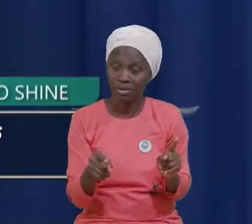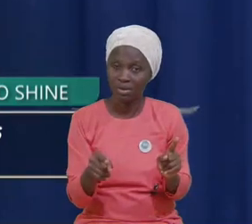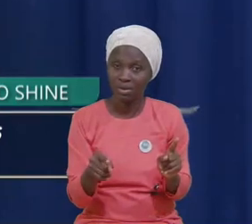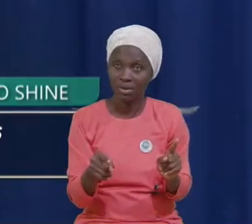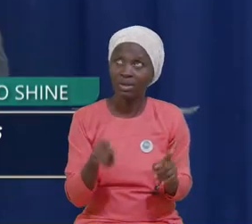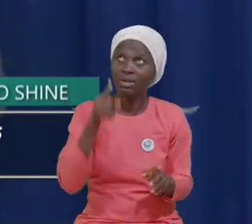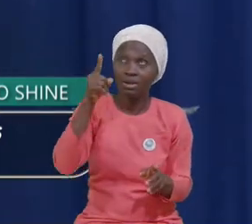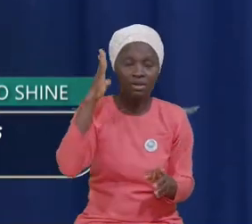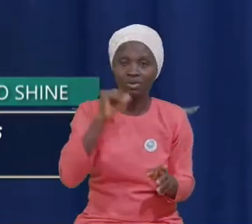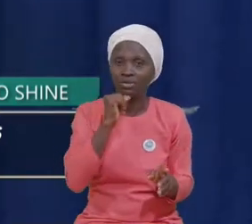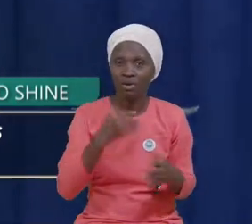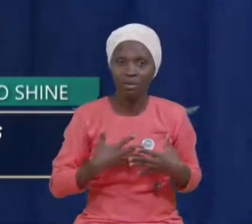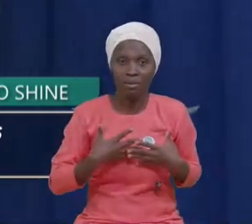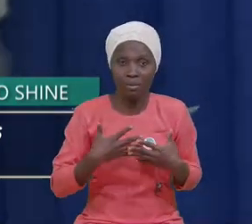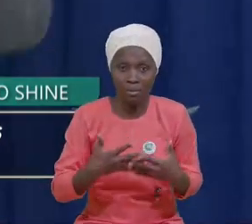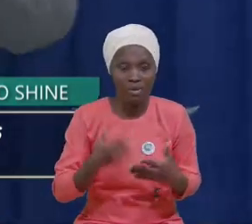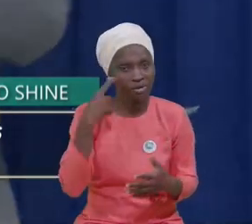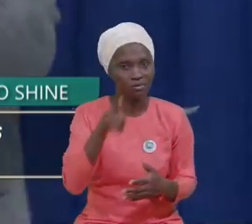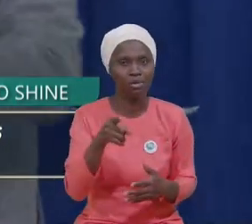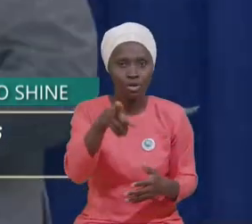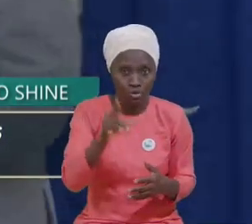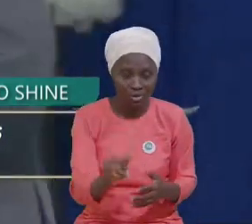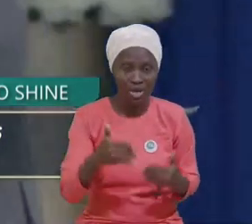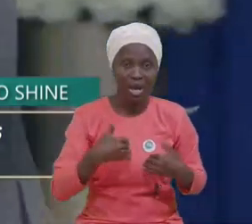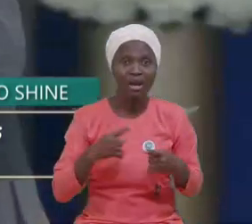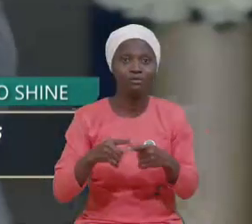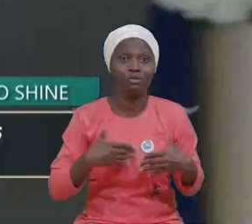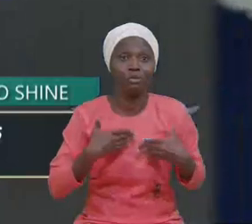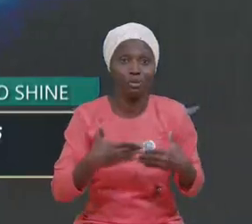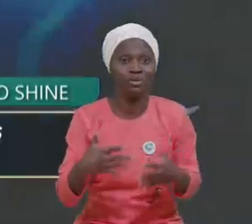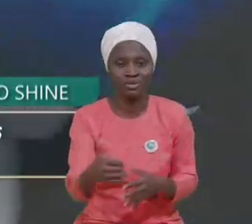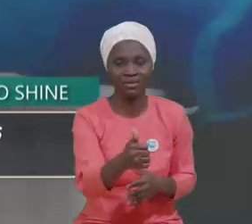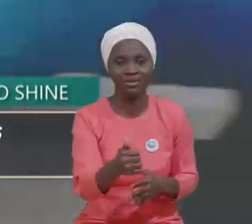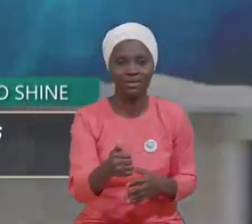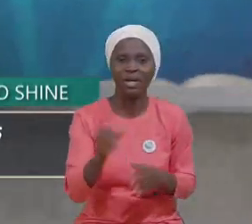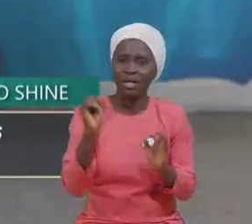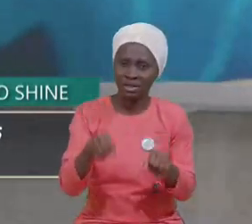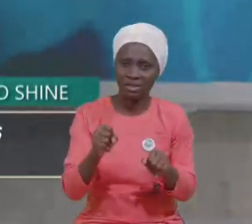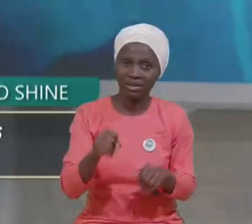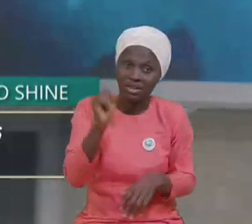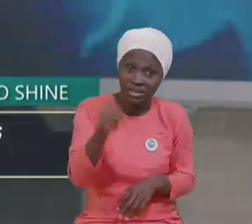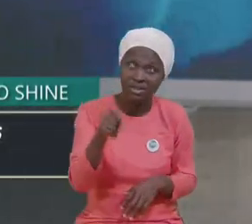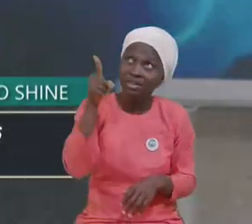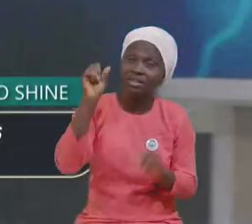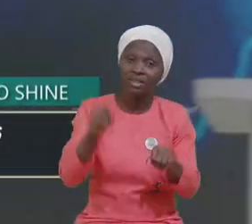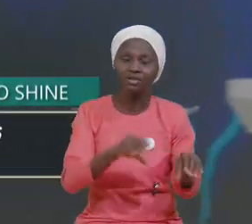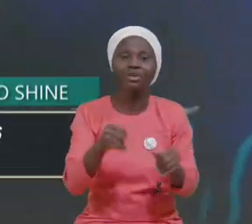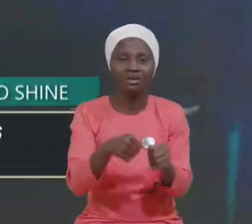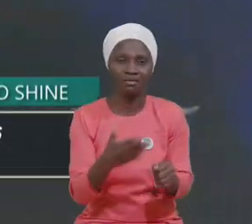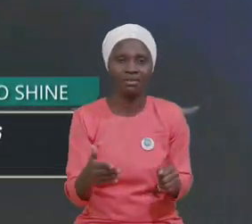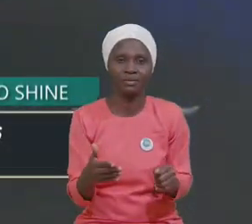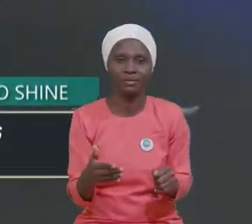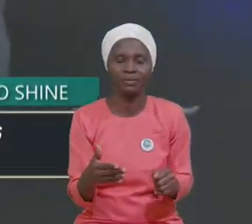Mais il ne va pas respirer pour toi. Oui, il peut tout faire. Mais tu dois boire